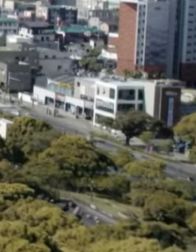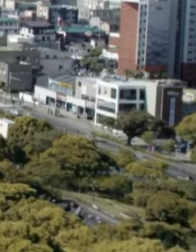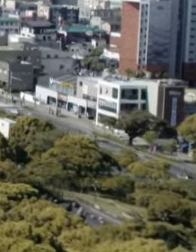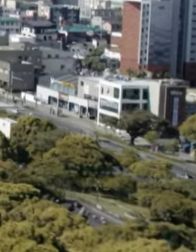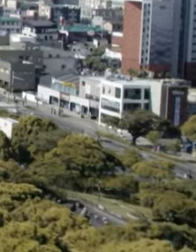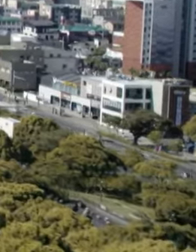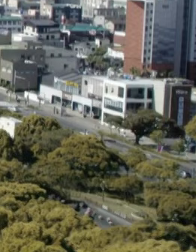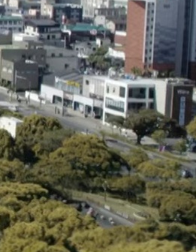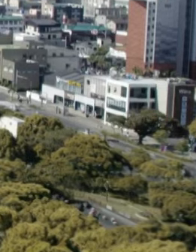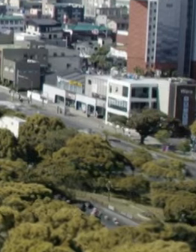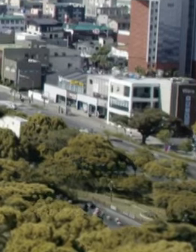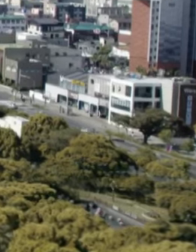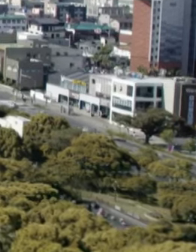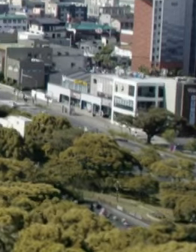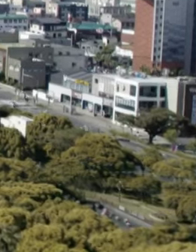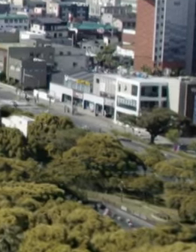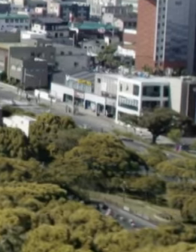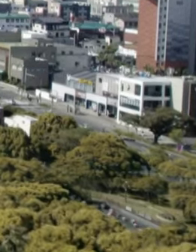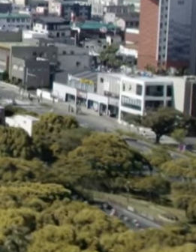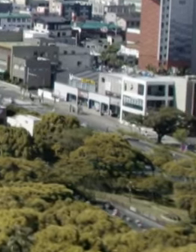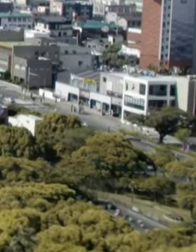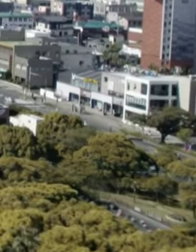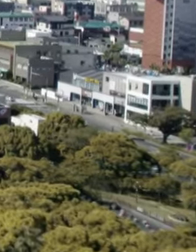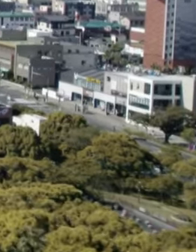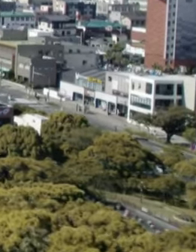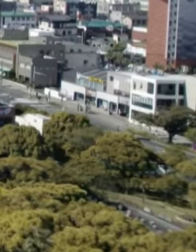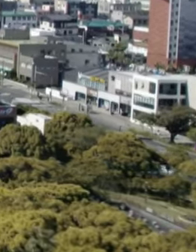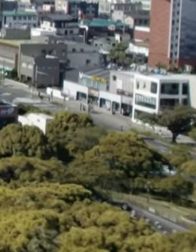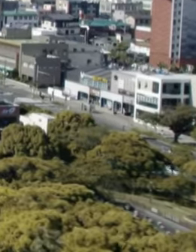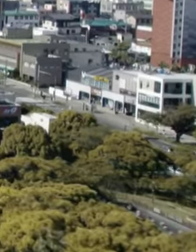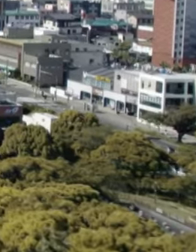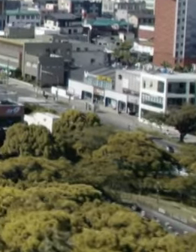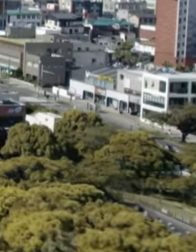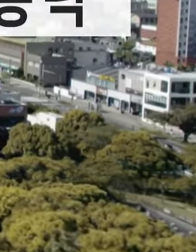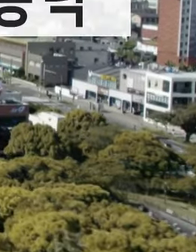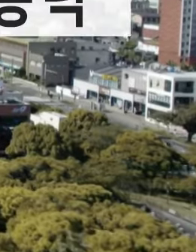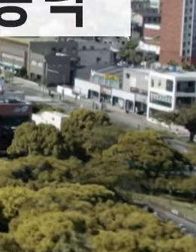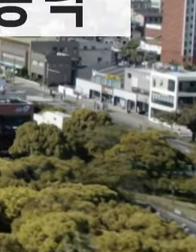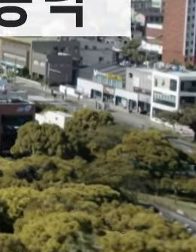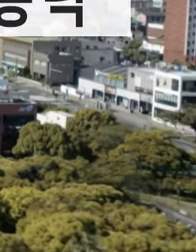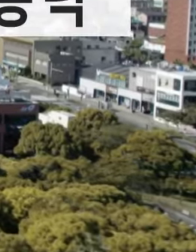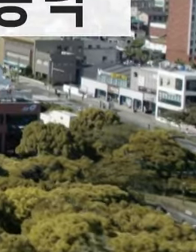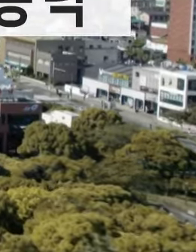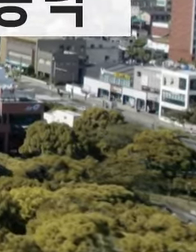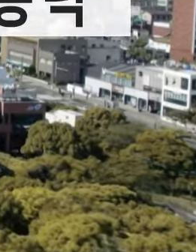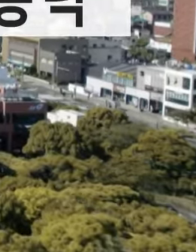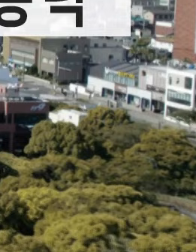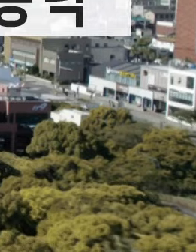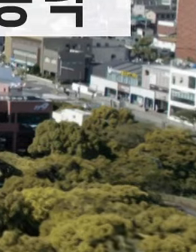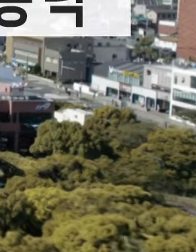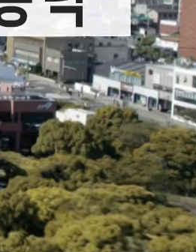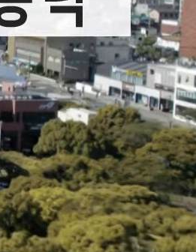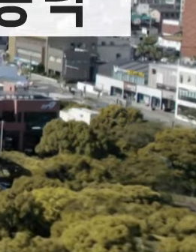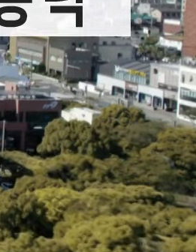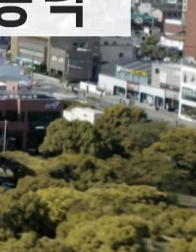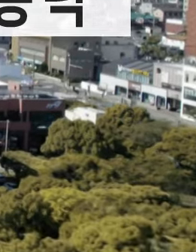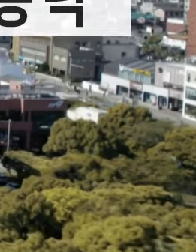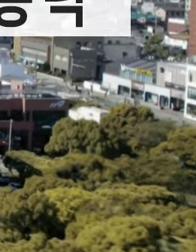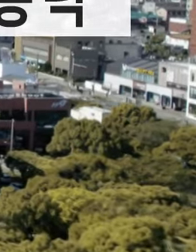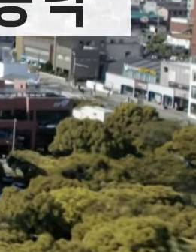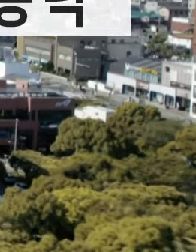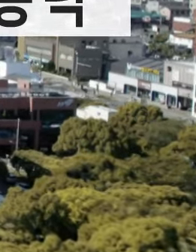사무배분과 기초자치단체 설치를 주제로 전문가 토론회를 개최했습니다. 제주도가 장기화되는 폭염과